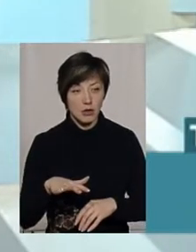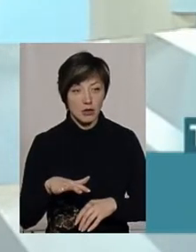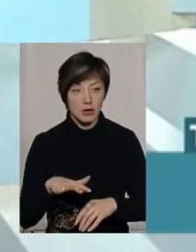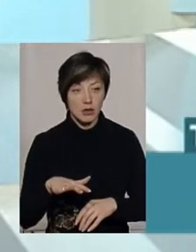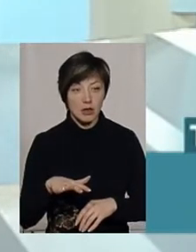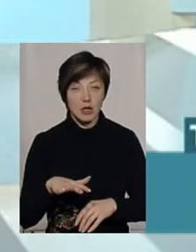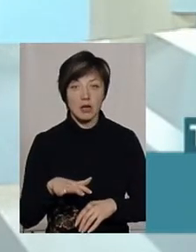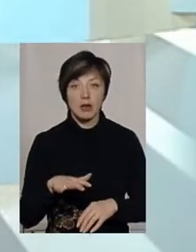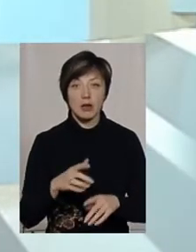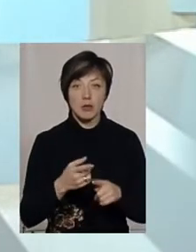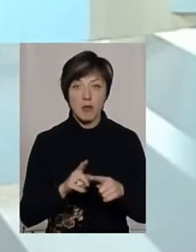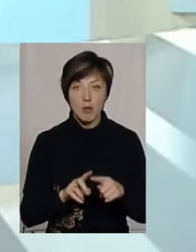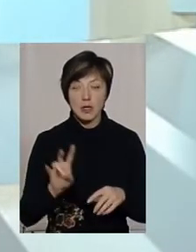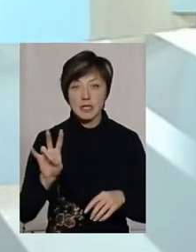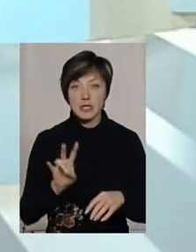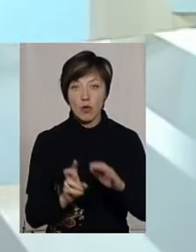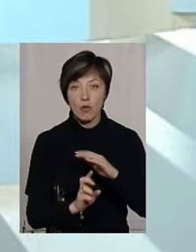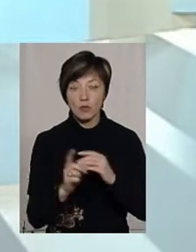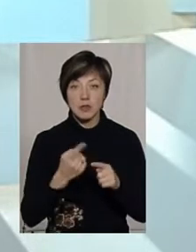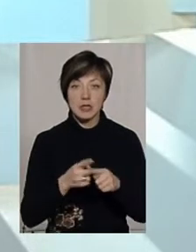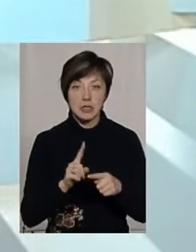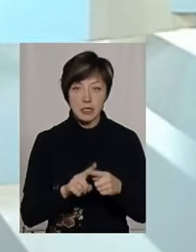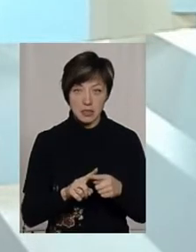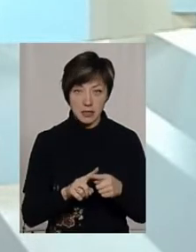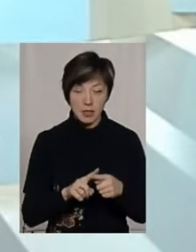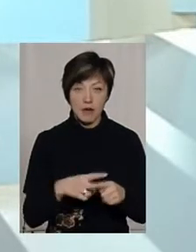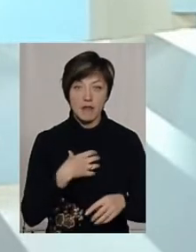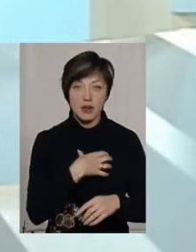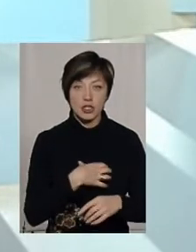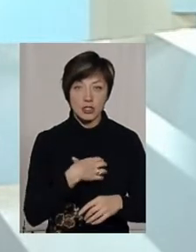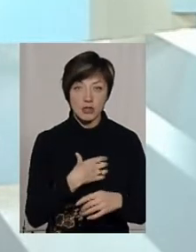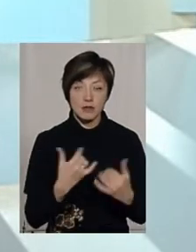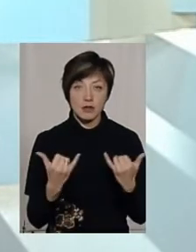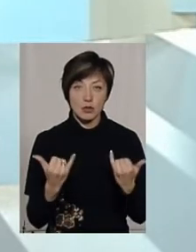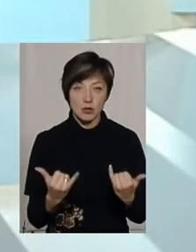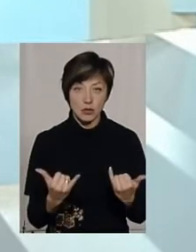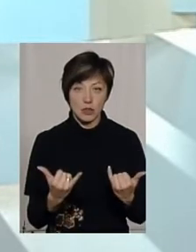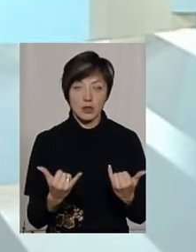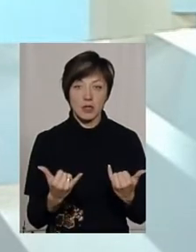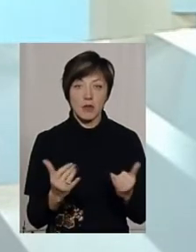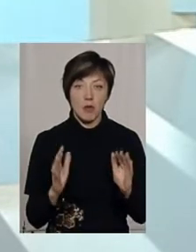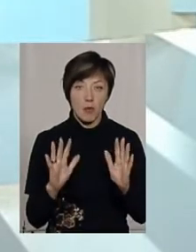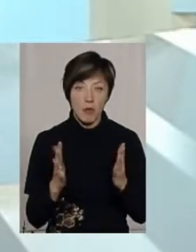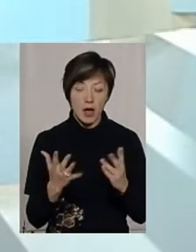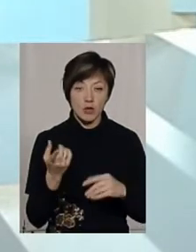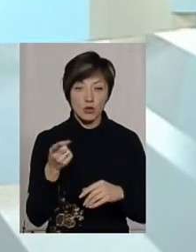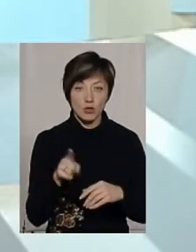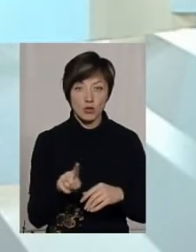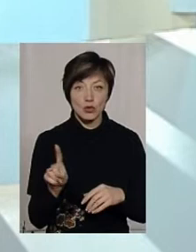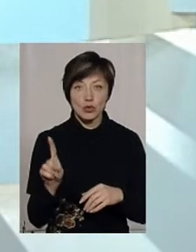кажемо канонічного ще по-церковному, це досить важливий сьогодні, на сьогодні важливий момент, тому